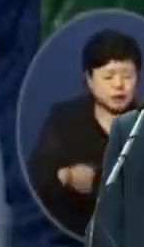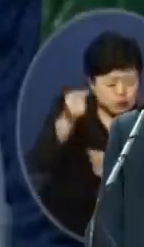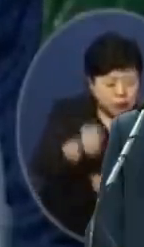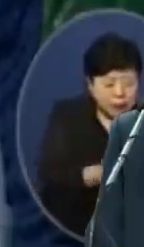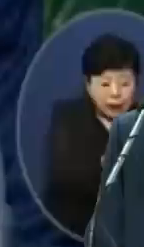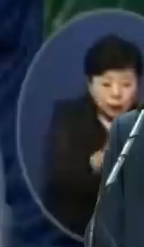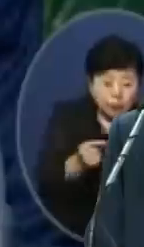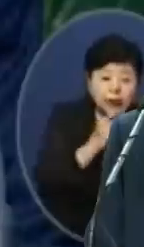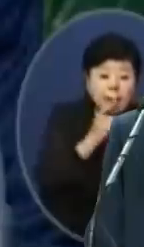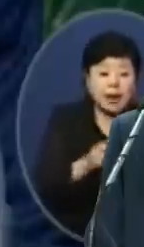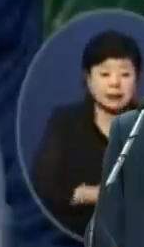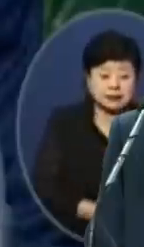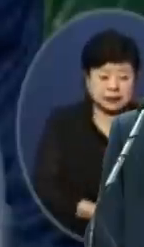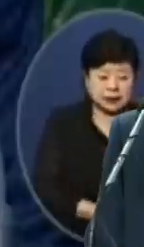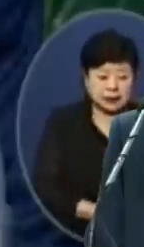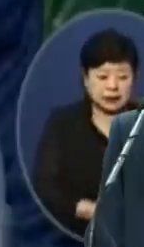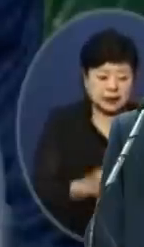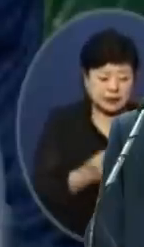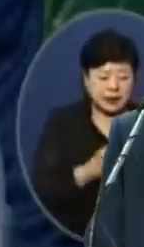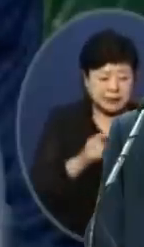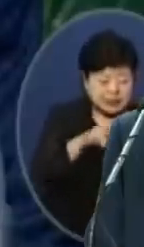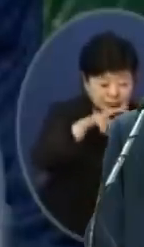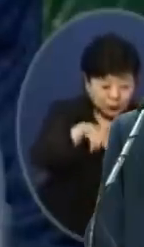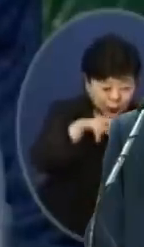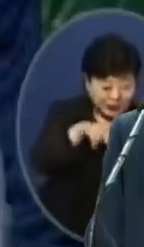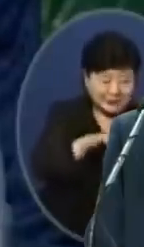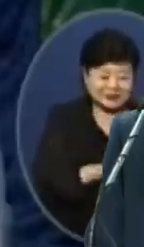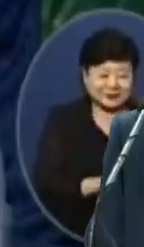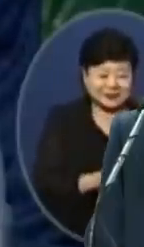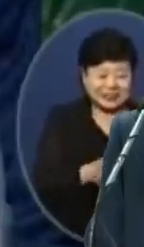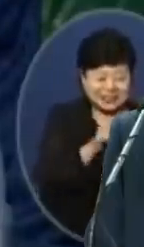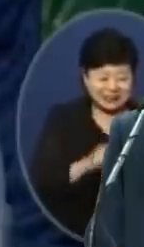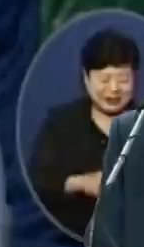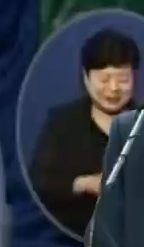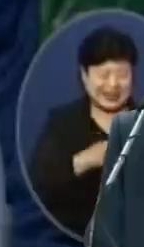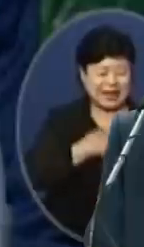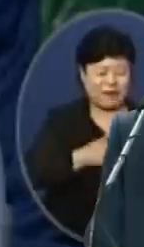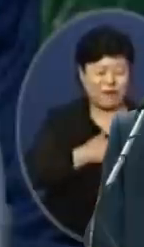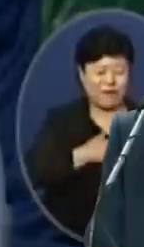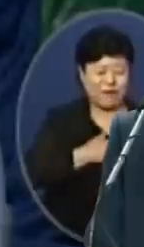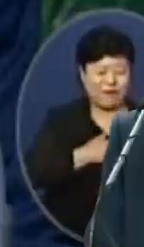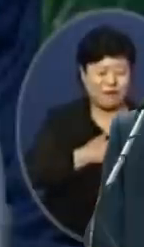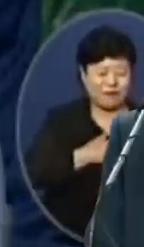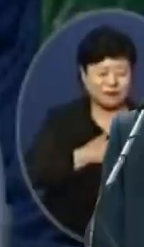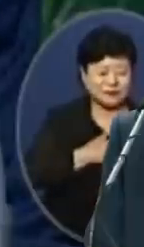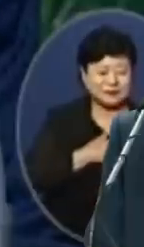하나님 말씀하시는 것입니다. 그러므로 성경을 통해서 하나님의 뜻을 아는데